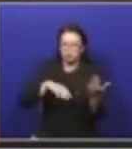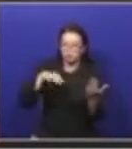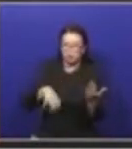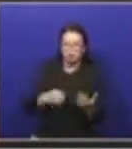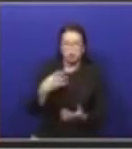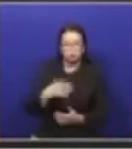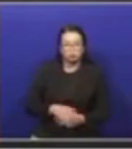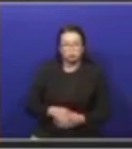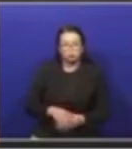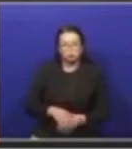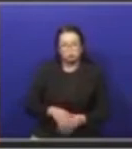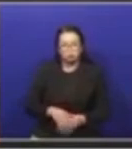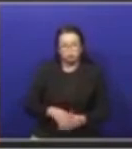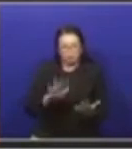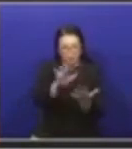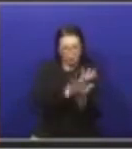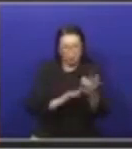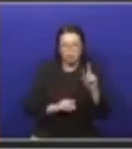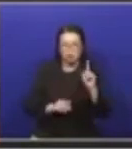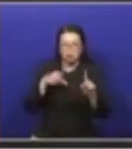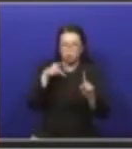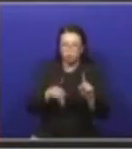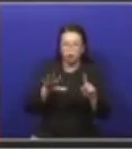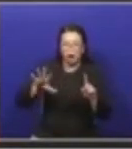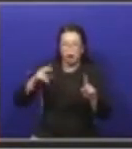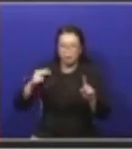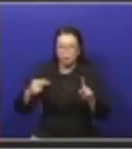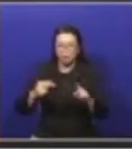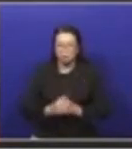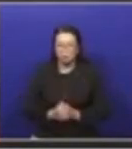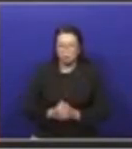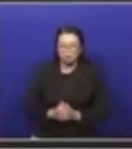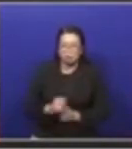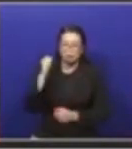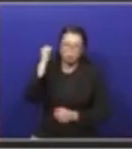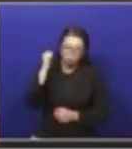หมอเขาบอกว่าเราใช้มาตราส่วน 1ต่อ 5หมื่นถ้านั่งรถเมล์ร้อนไปที่กรมที่ดินศูนย์ราชการแจ้งวัฒนะครับ